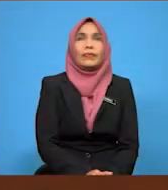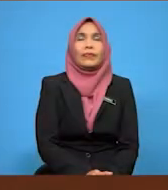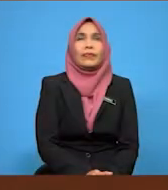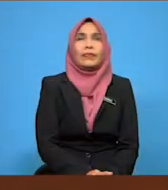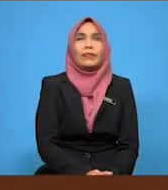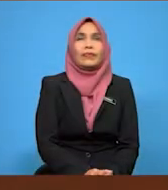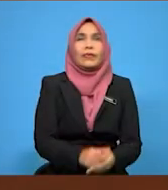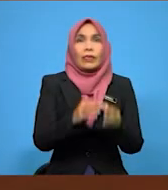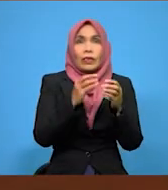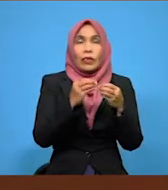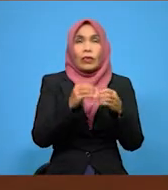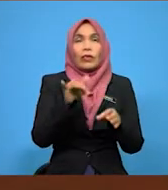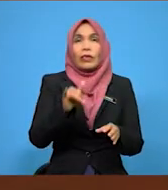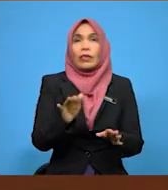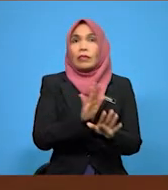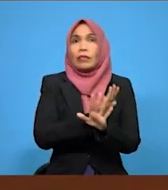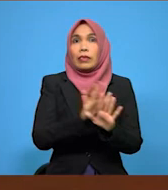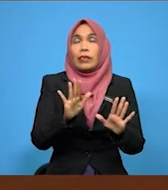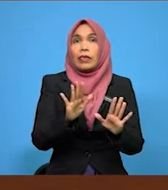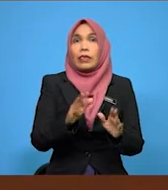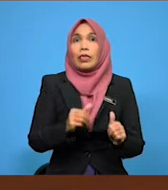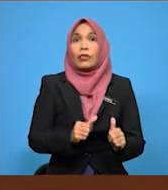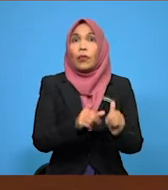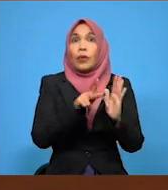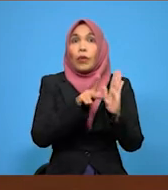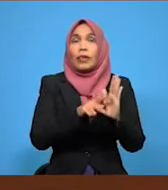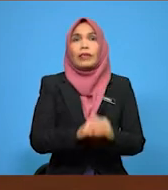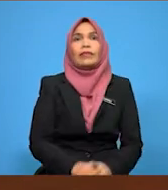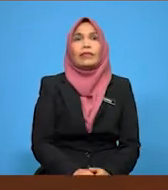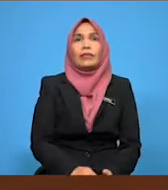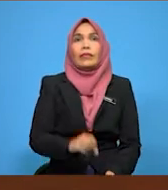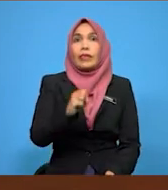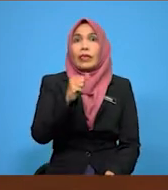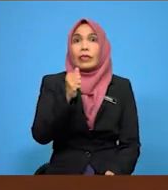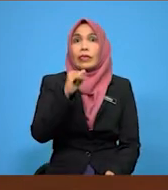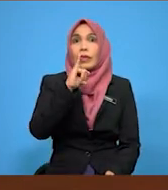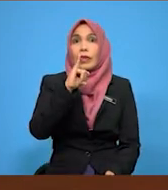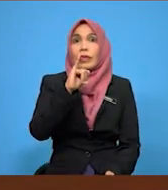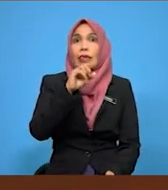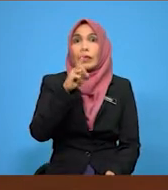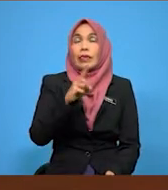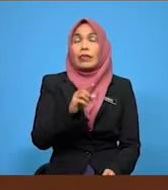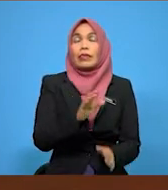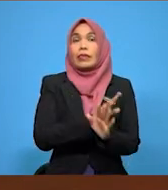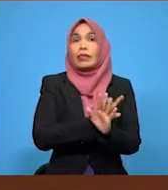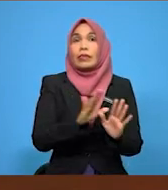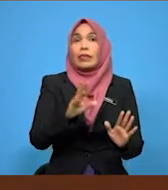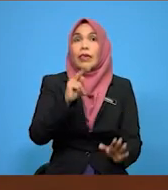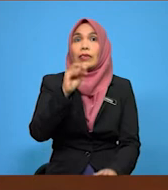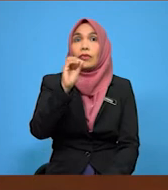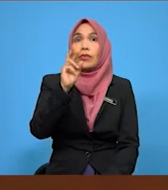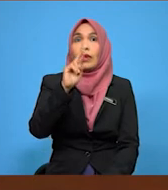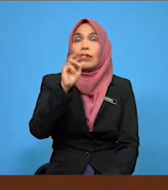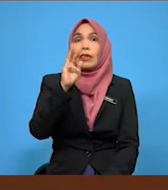Ciri-ciri telur yang tidak menepati piawaian ialah saiz tidak normal, telur yang retak ataupun